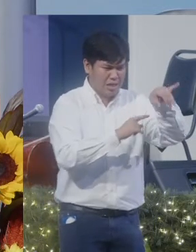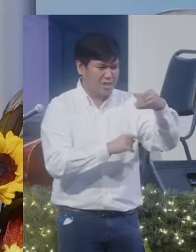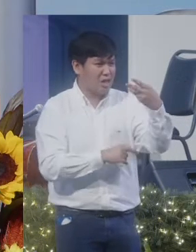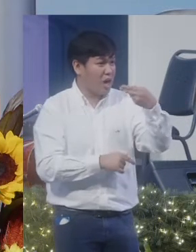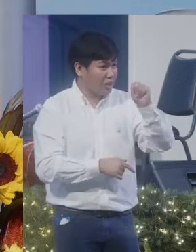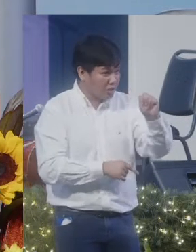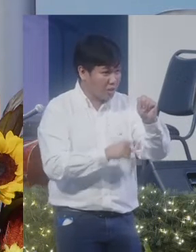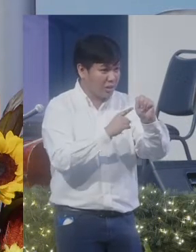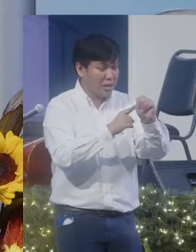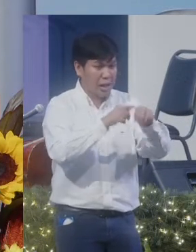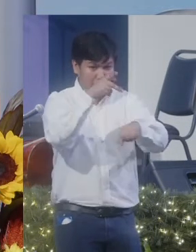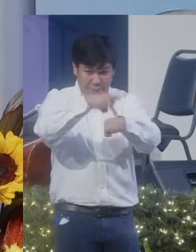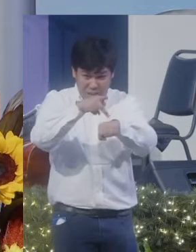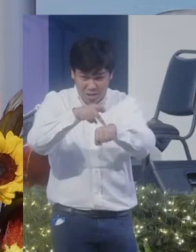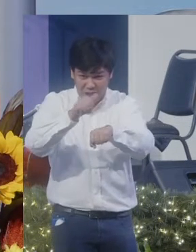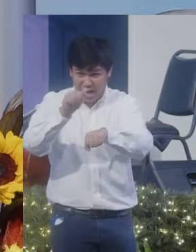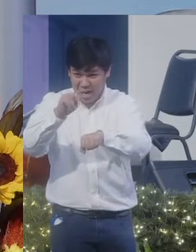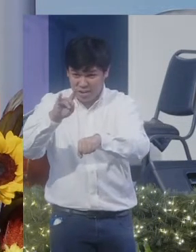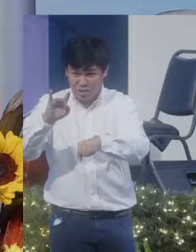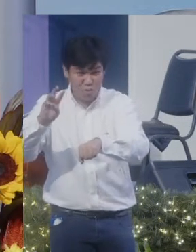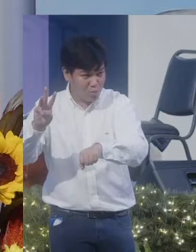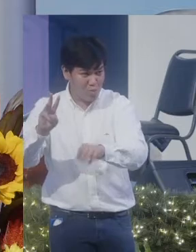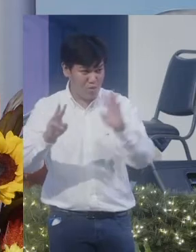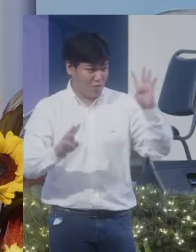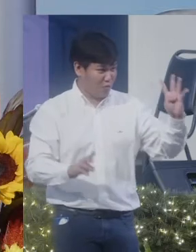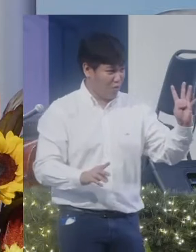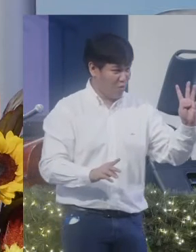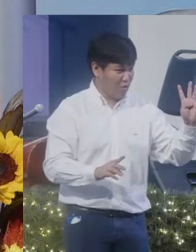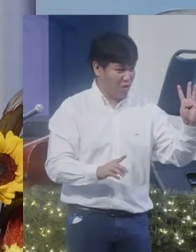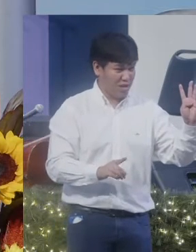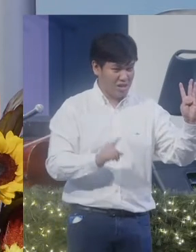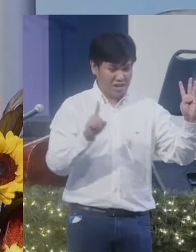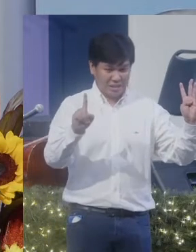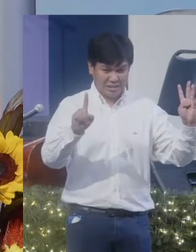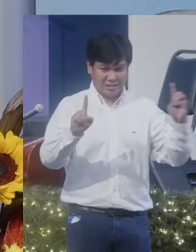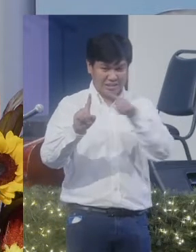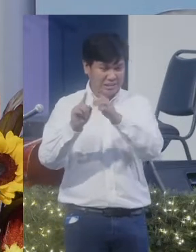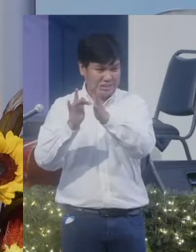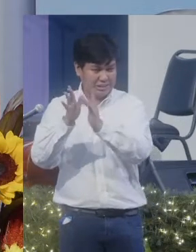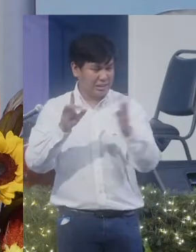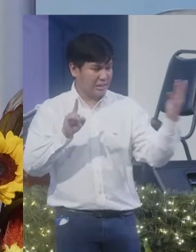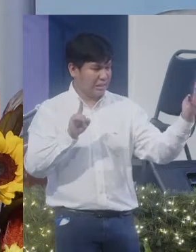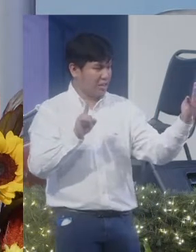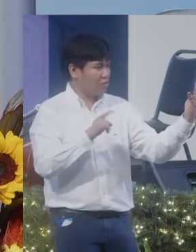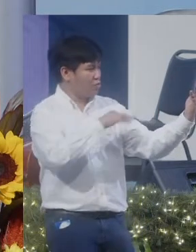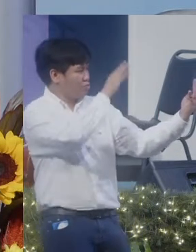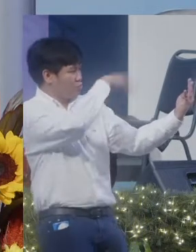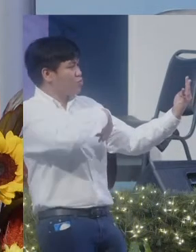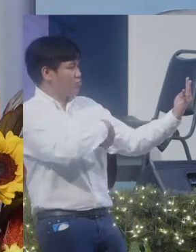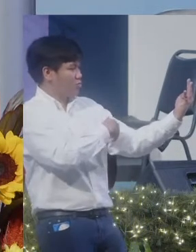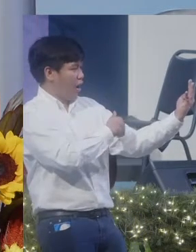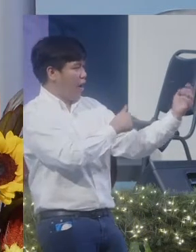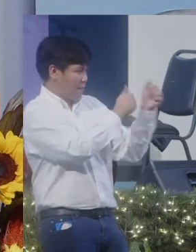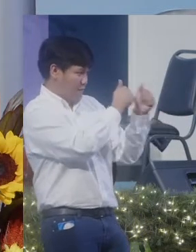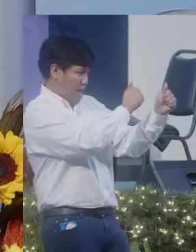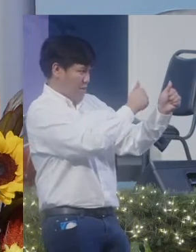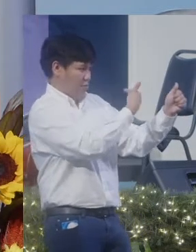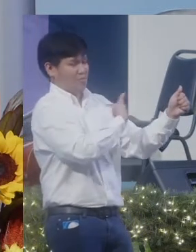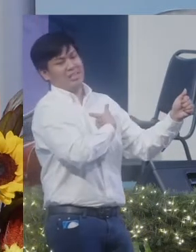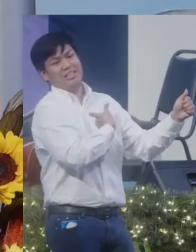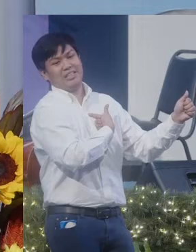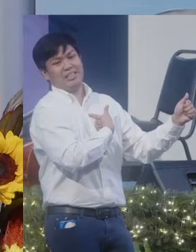John na sumunod sa kanya at mangisda ng mga kaluluwa. Ang ginamit